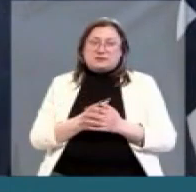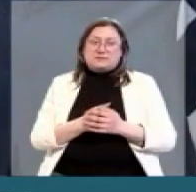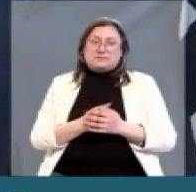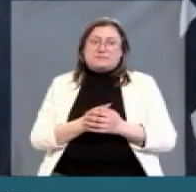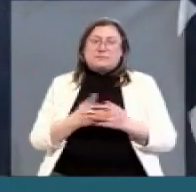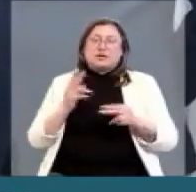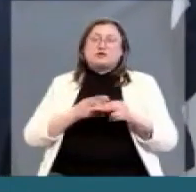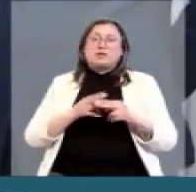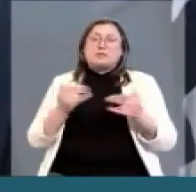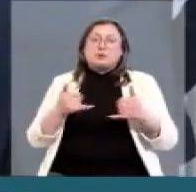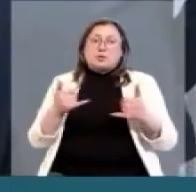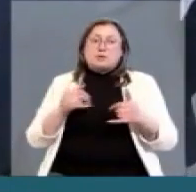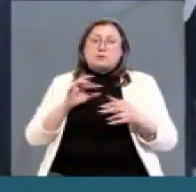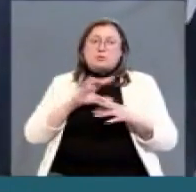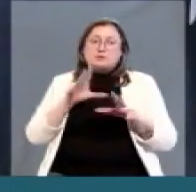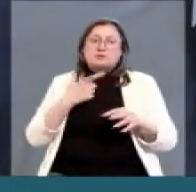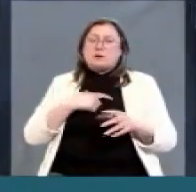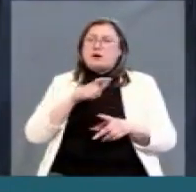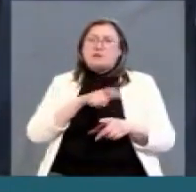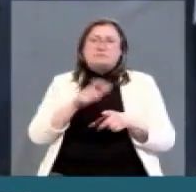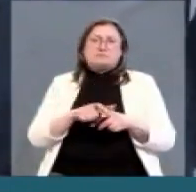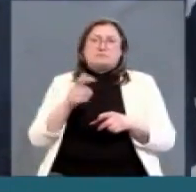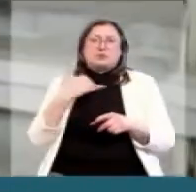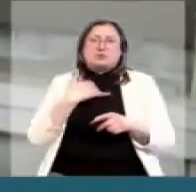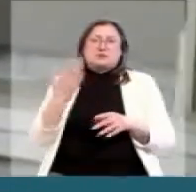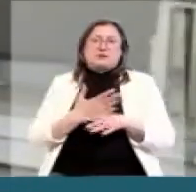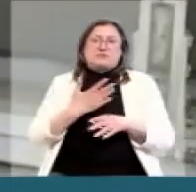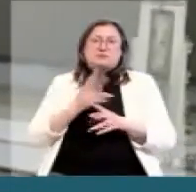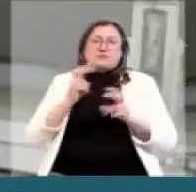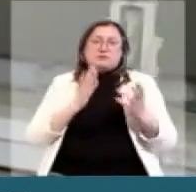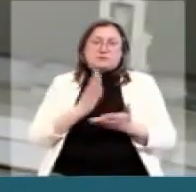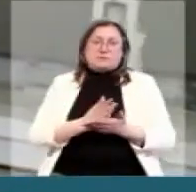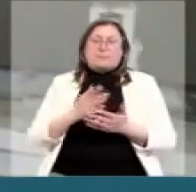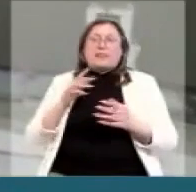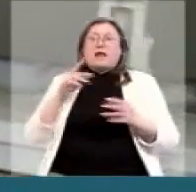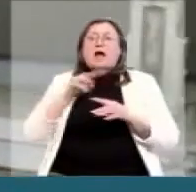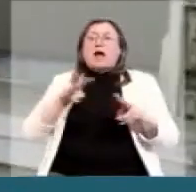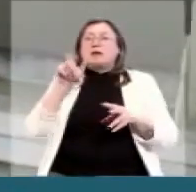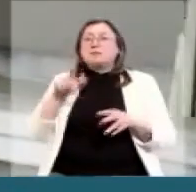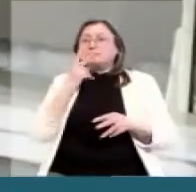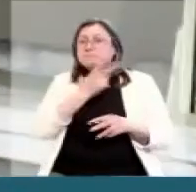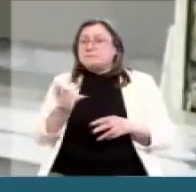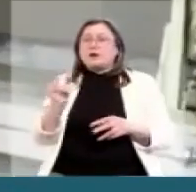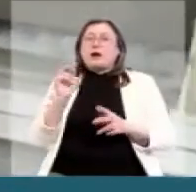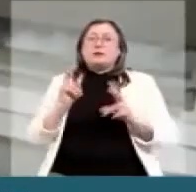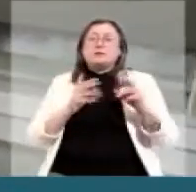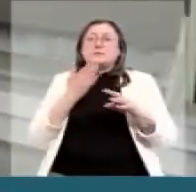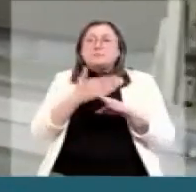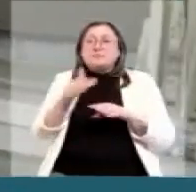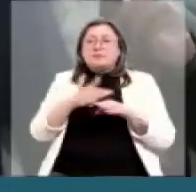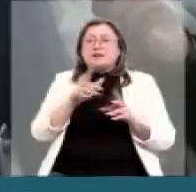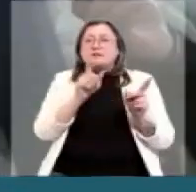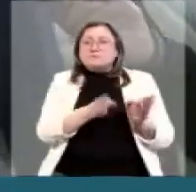По железобетонным изделиям у нас сами себя обеспечивают, 5 заводов выпускают. Аким области ознакомился с этапами производства. Представители